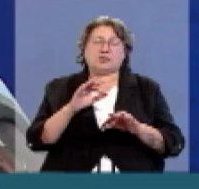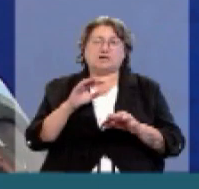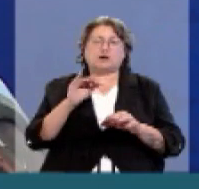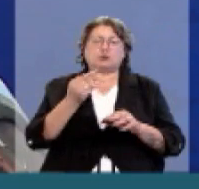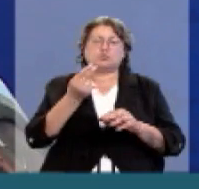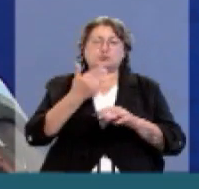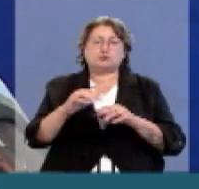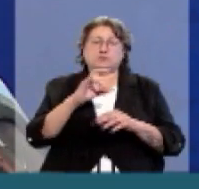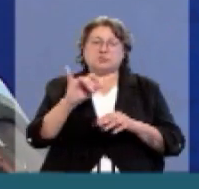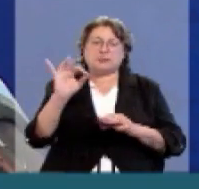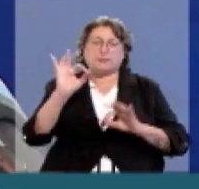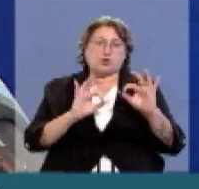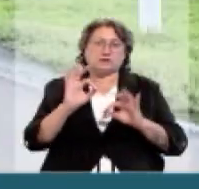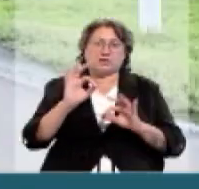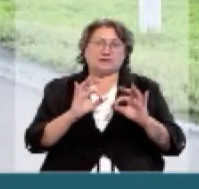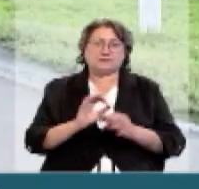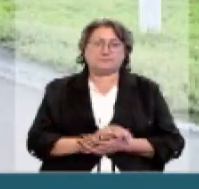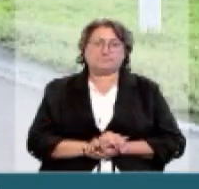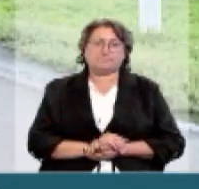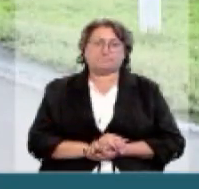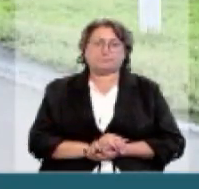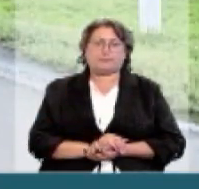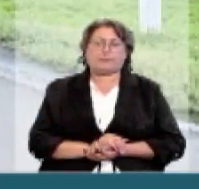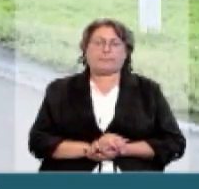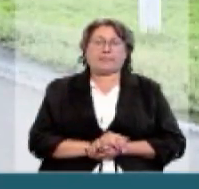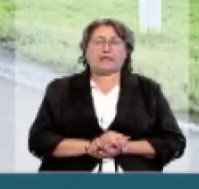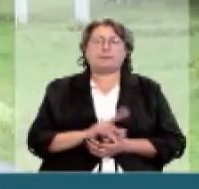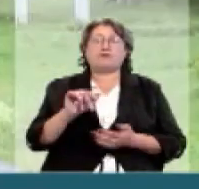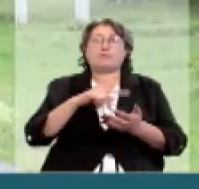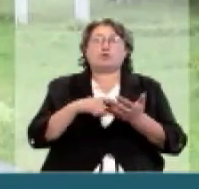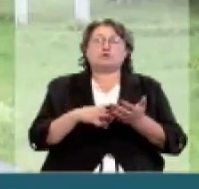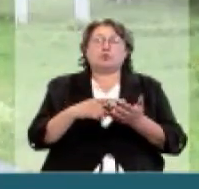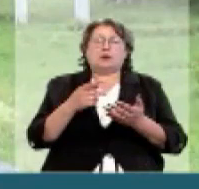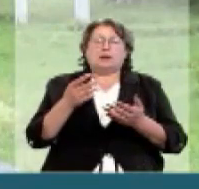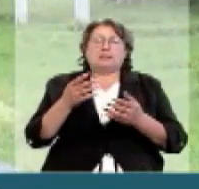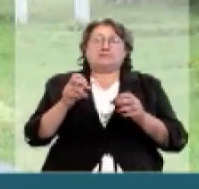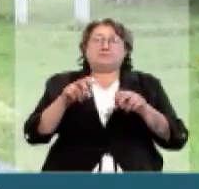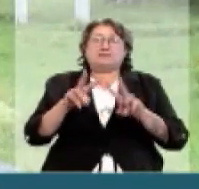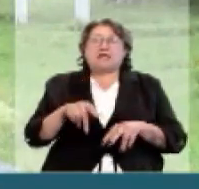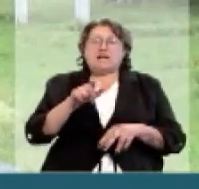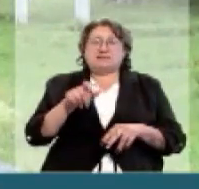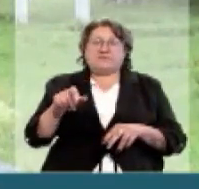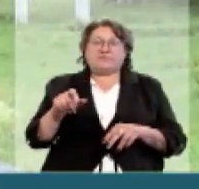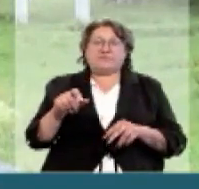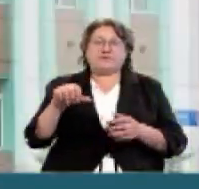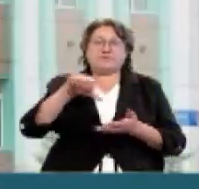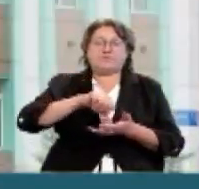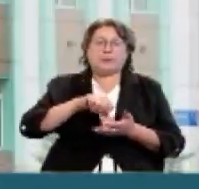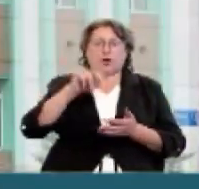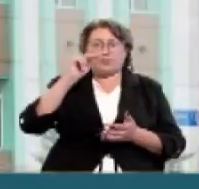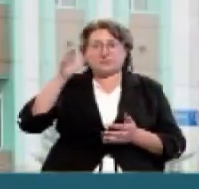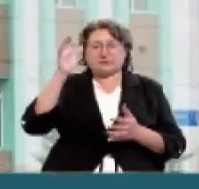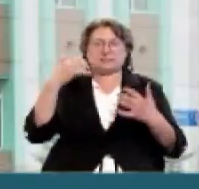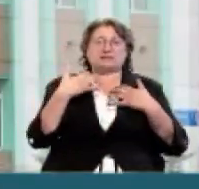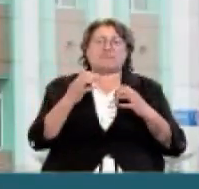бойынша 14 жоба мақұлданды. Халықты жұмыспен қамту да өзекті. 2023 жылдың басынан бері ауданда 184